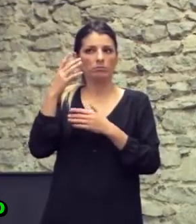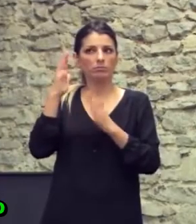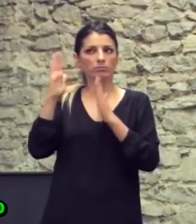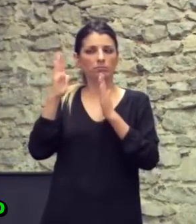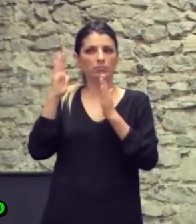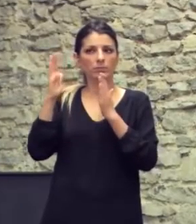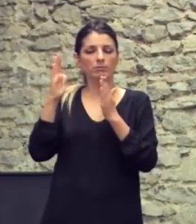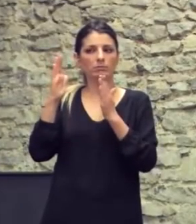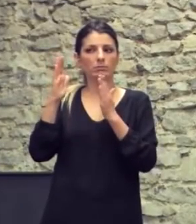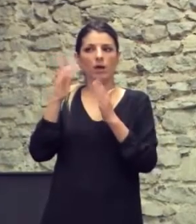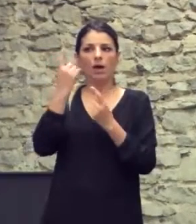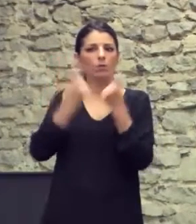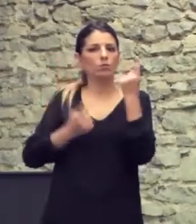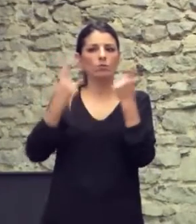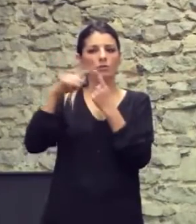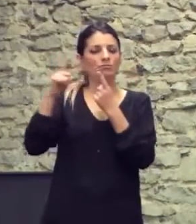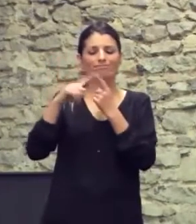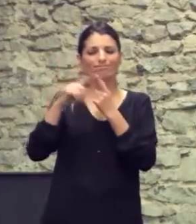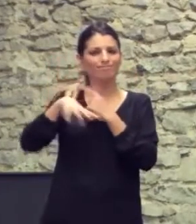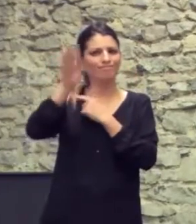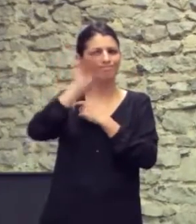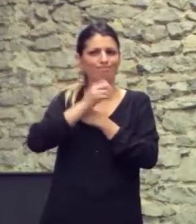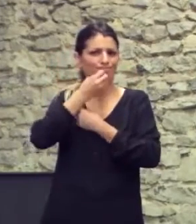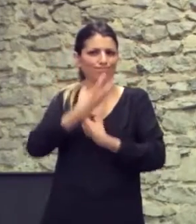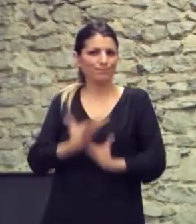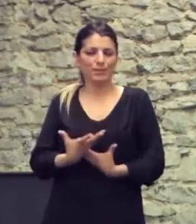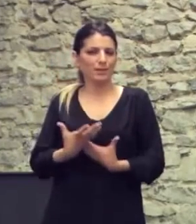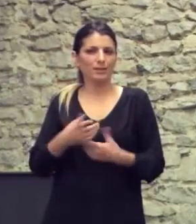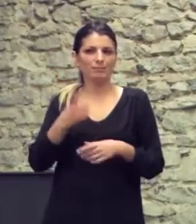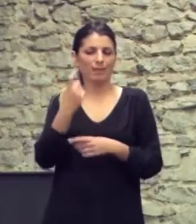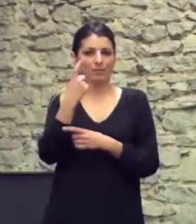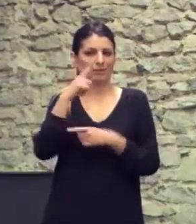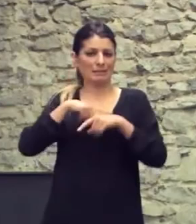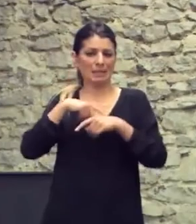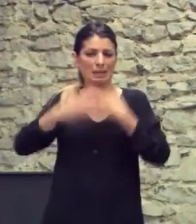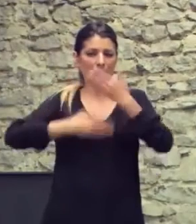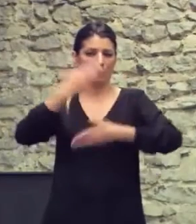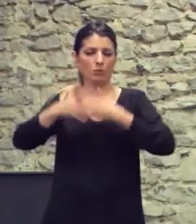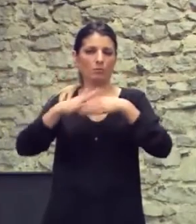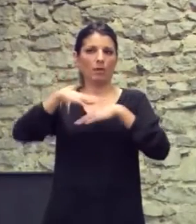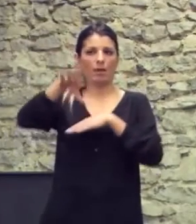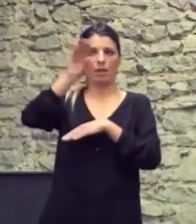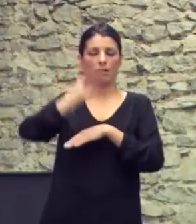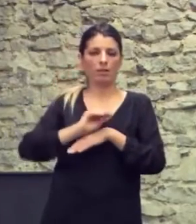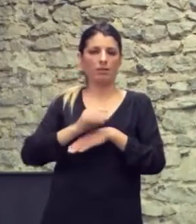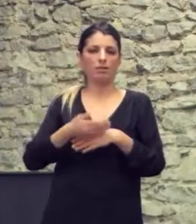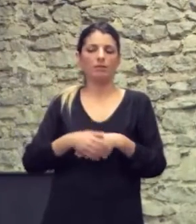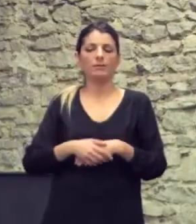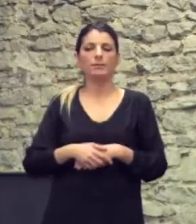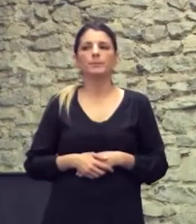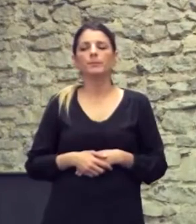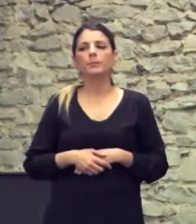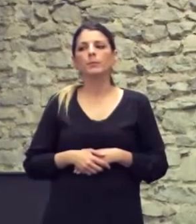batzuk ulertuko eta beharko ditugula urte batzuk ulertzeko. Baina edonola ere uste dut hitz egiten duela